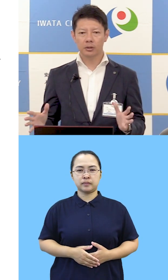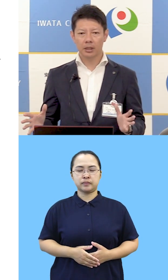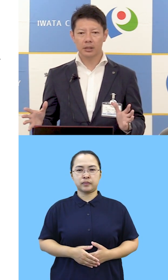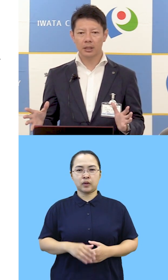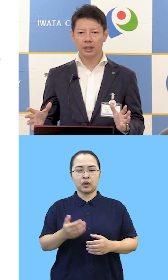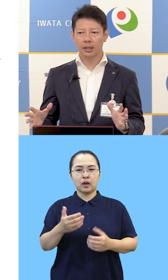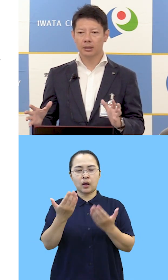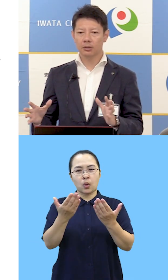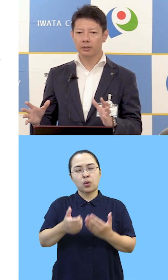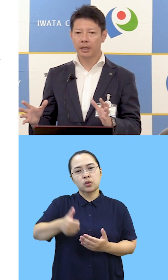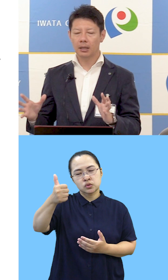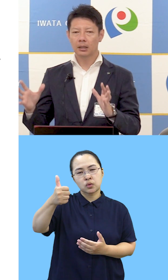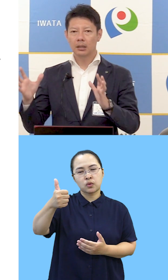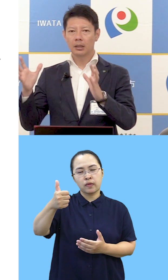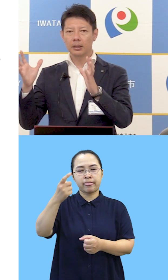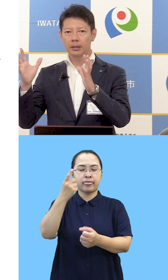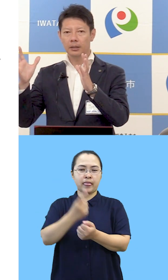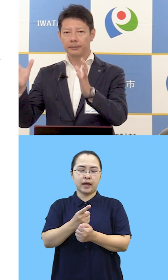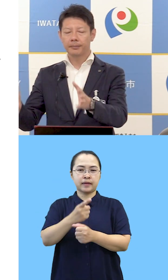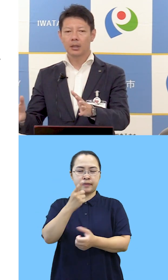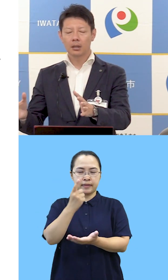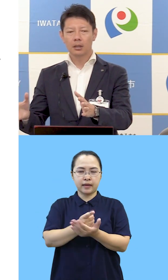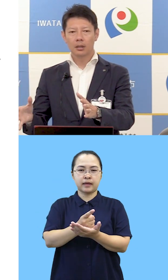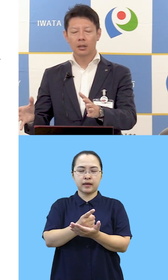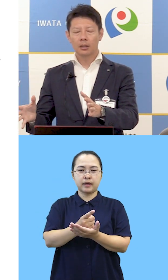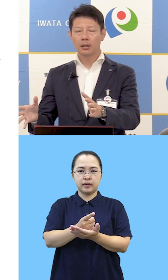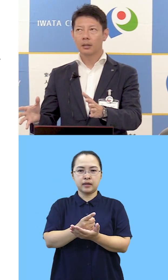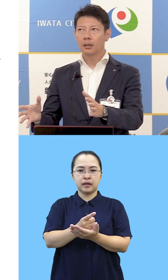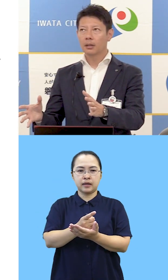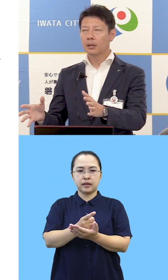校長先生だけが例えば、